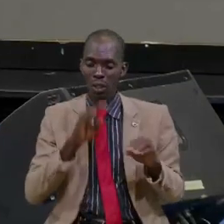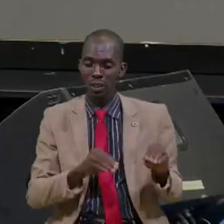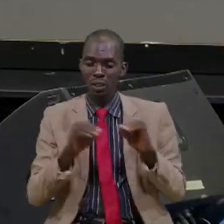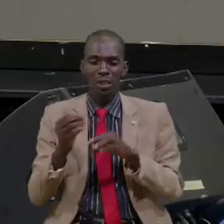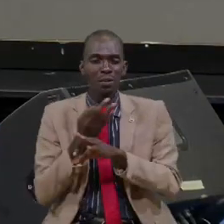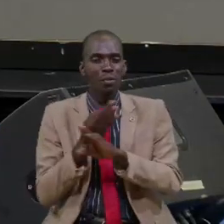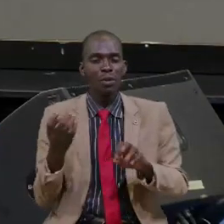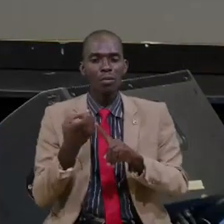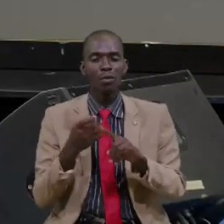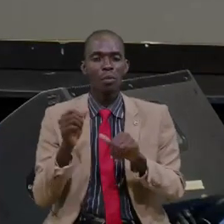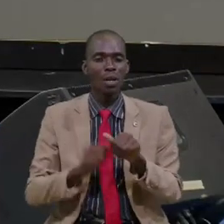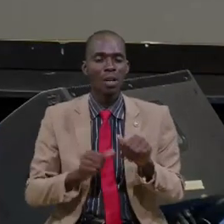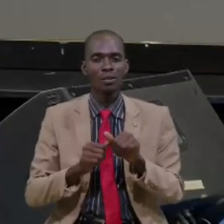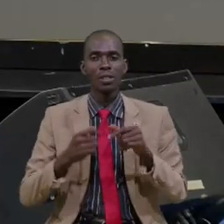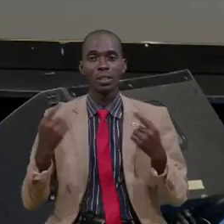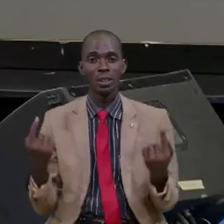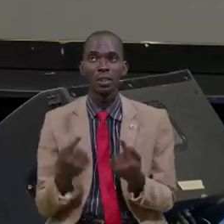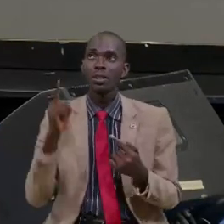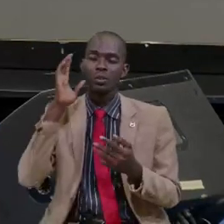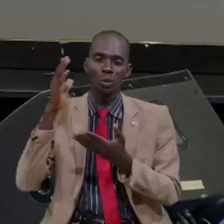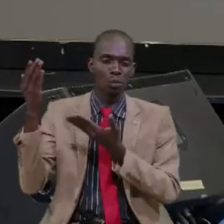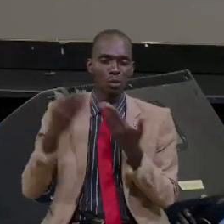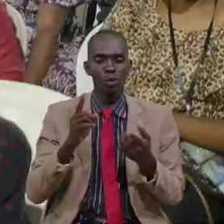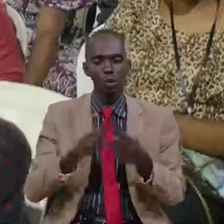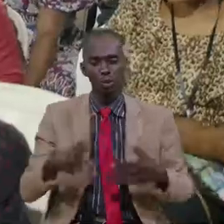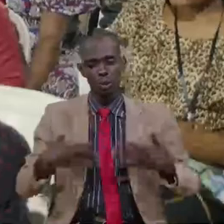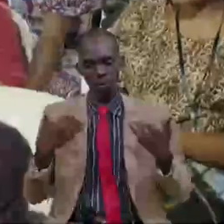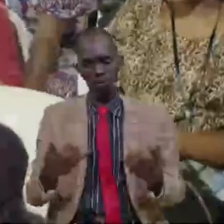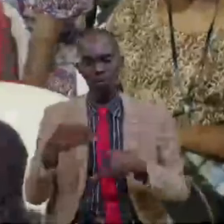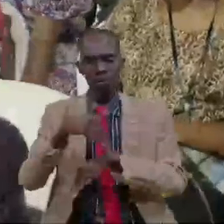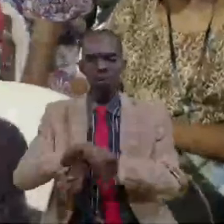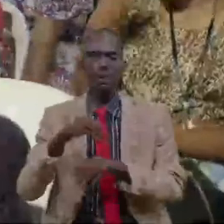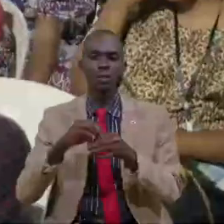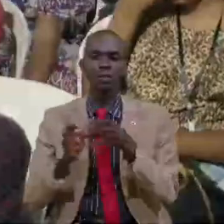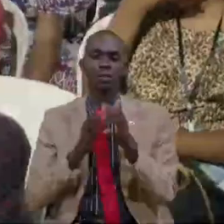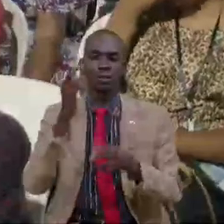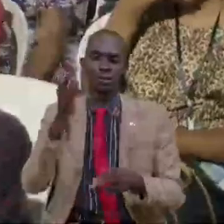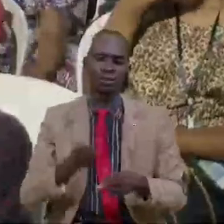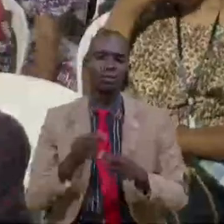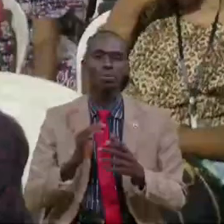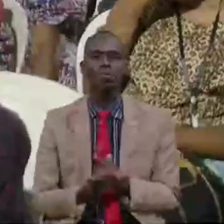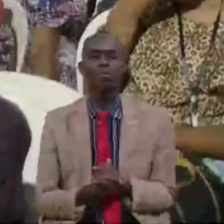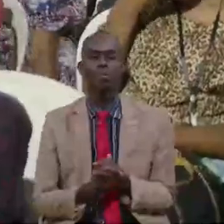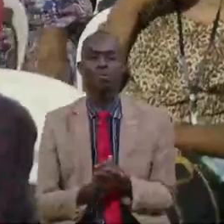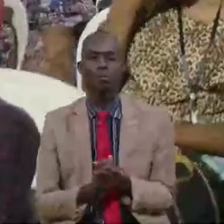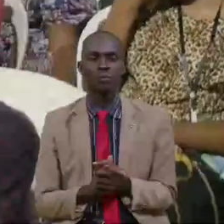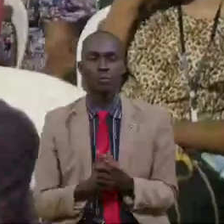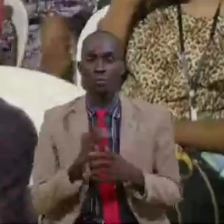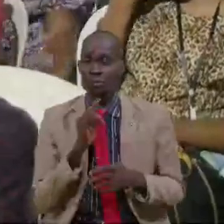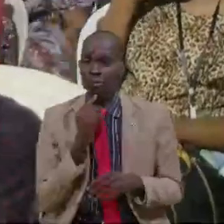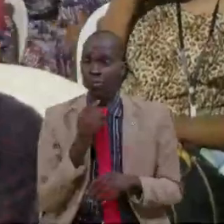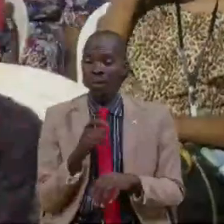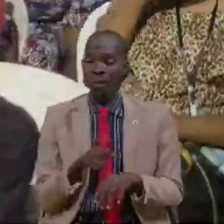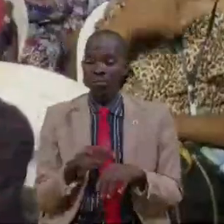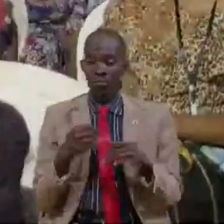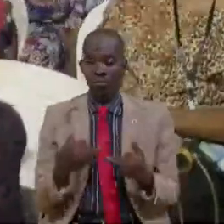être affranchi de tout péché qu'il va apporter dans ta vie ce soir au nom de Jésus. La tête baissée, les